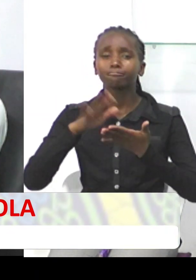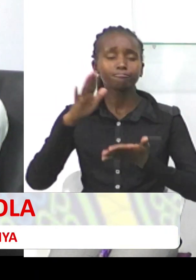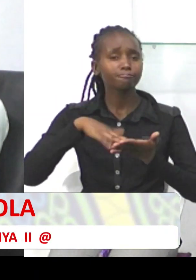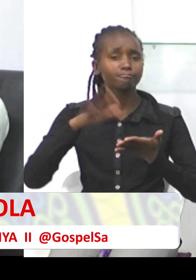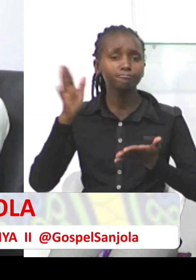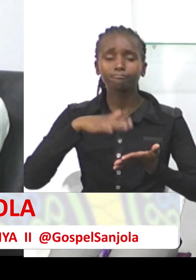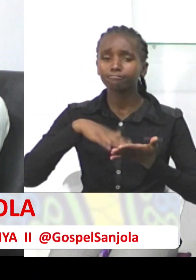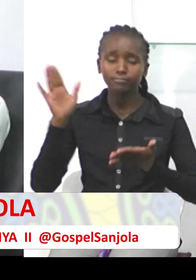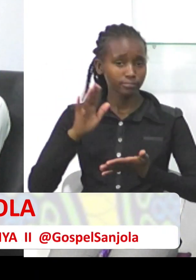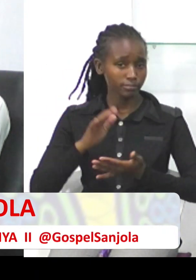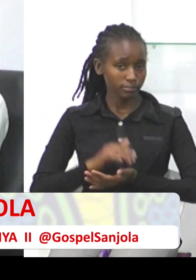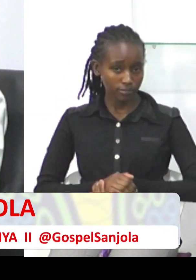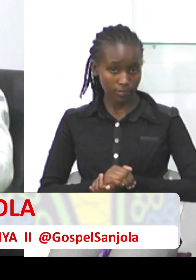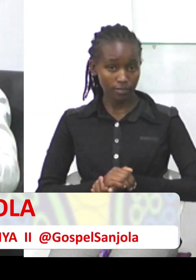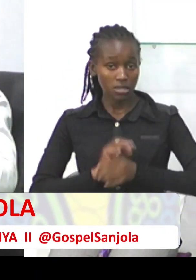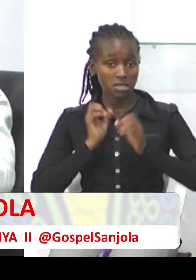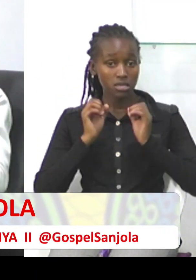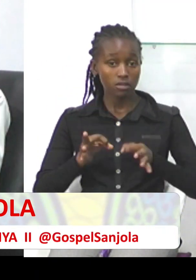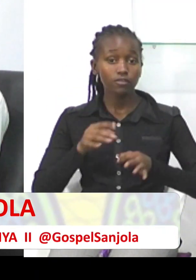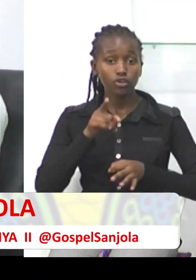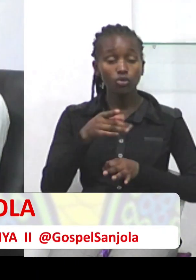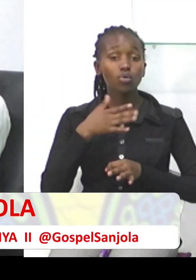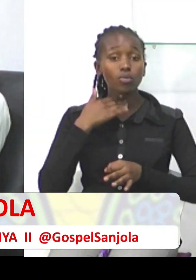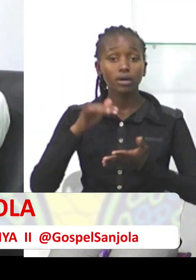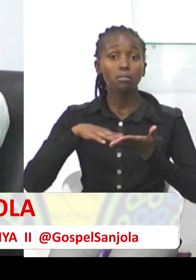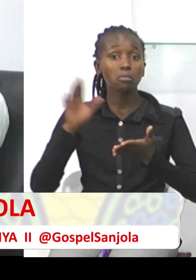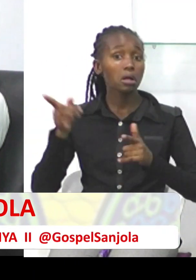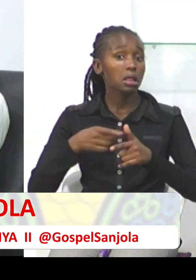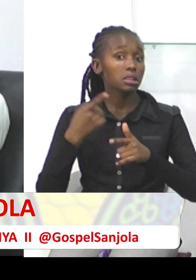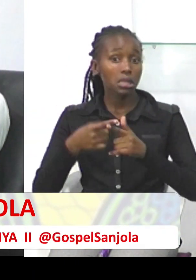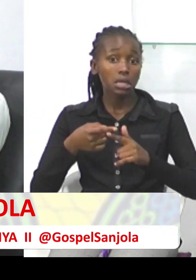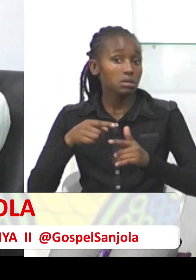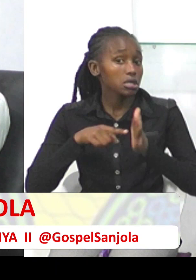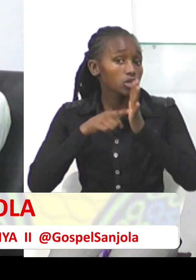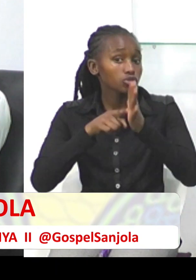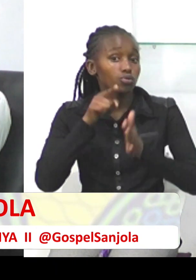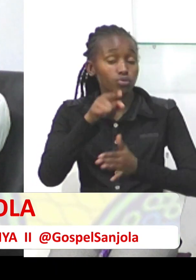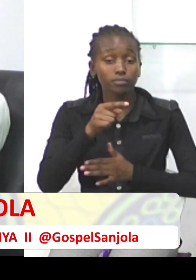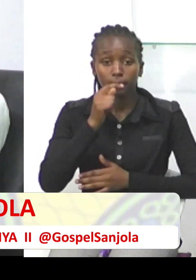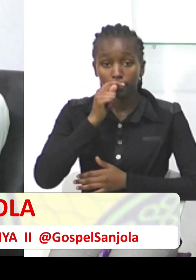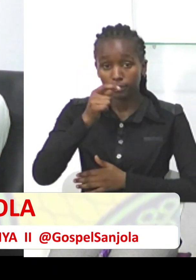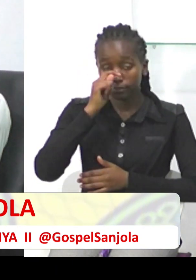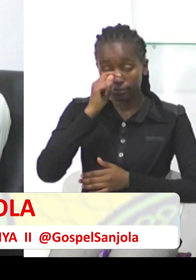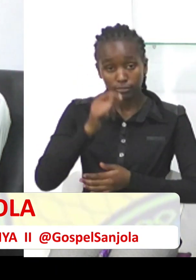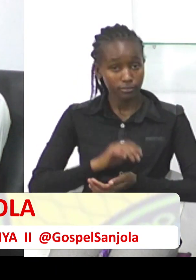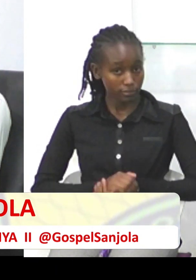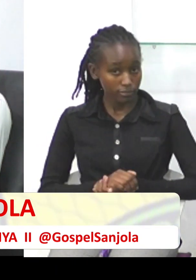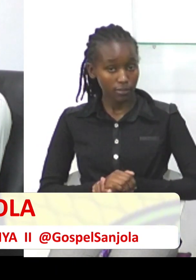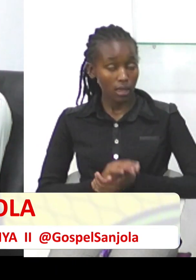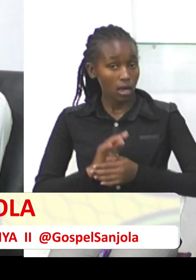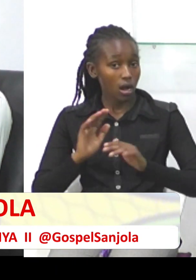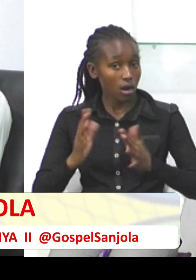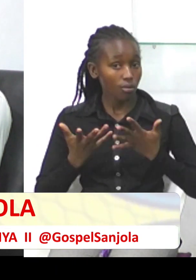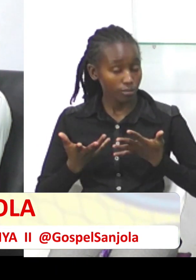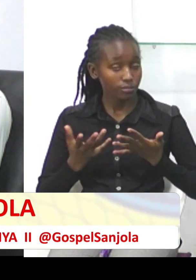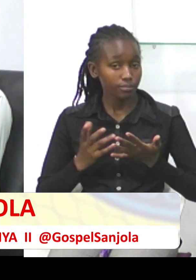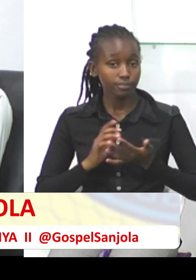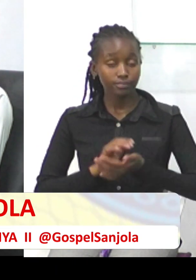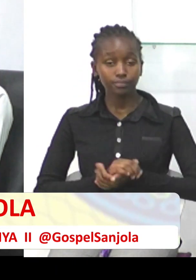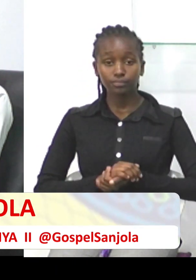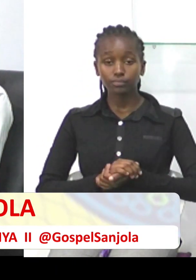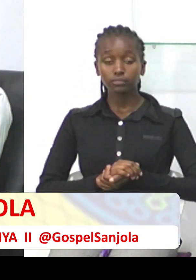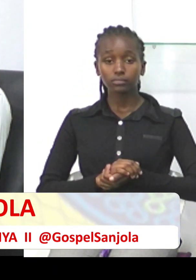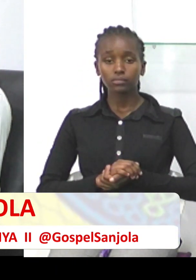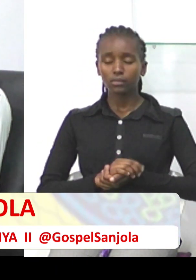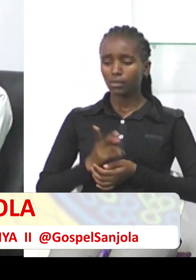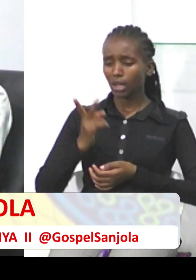kutamani. Yani unajua mtu akuwa na tamaa ni mtu akuwa na wivu. Kweli. Kwa sababu akikuona